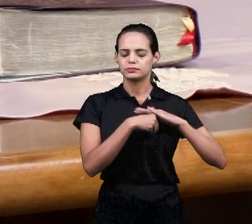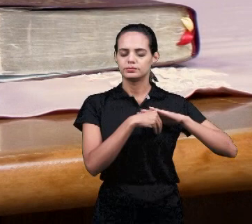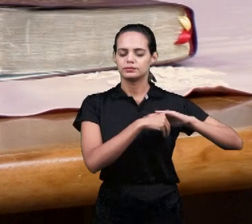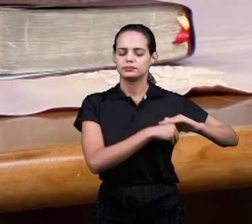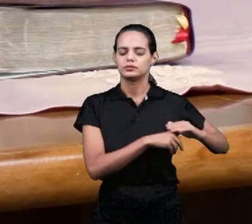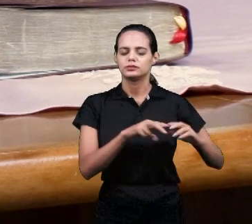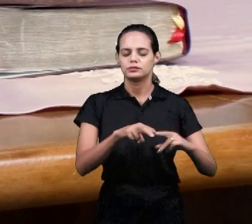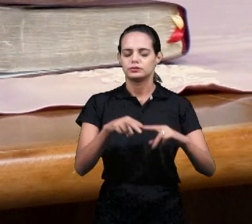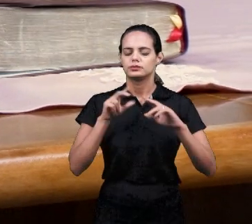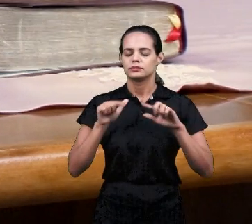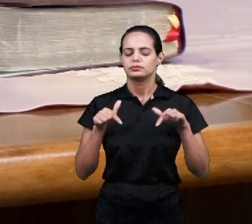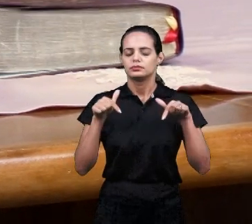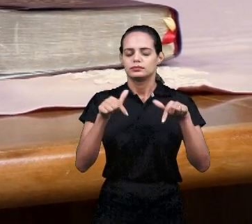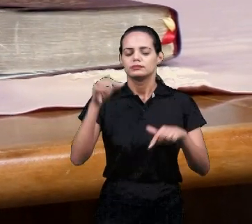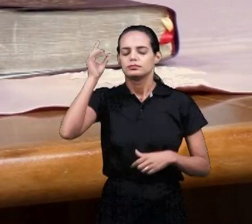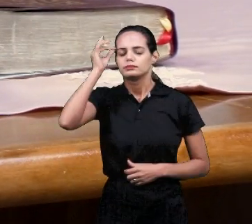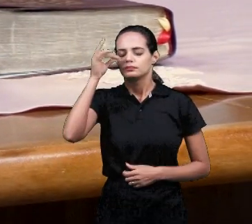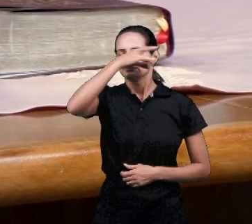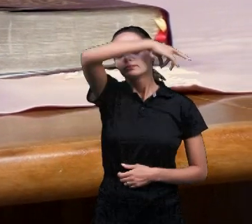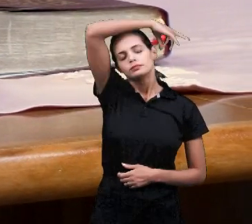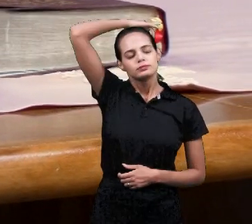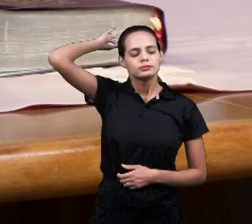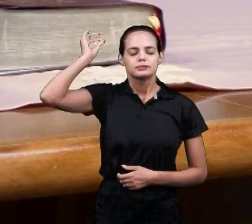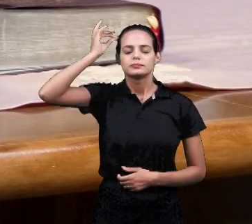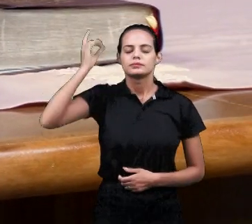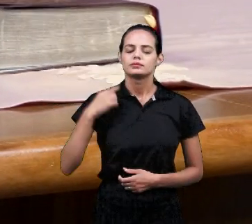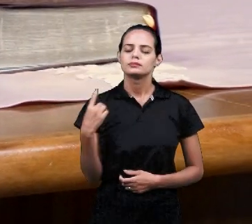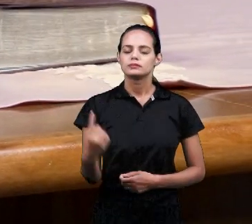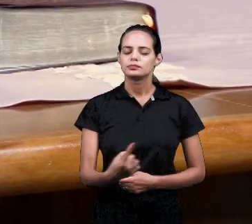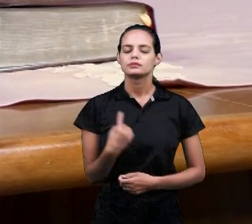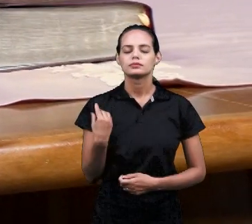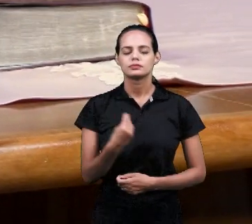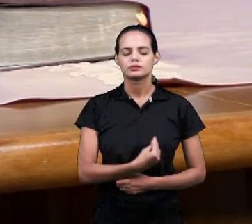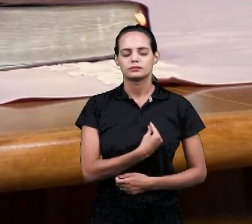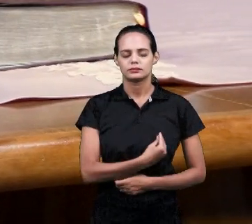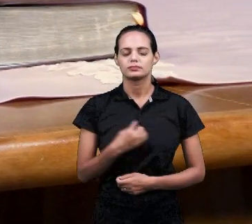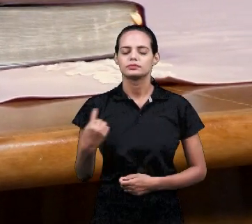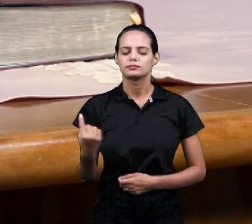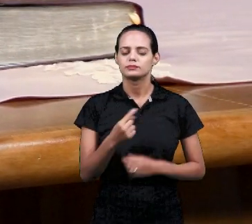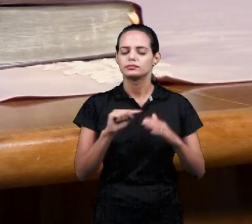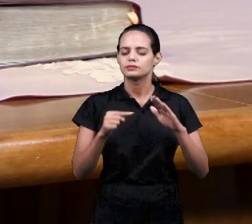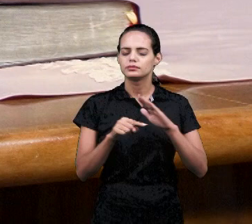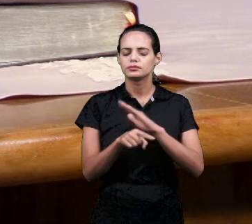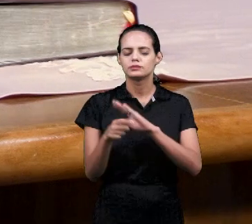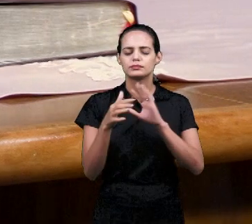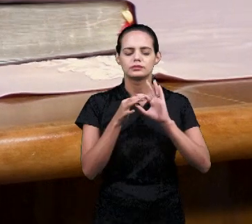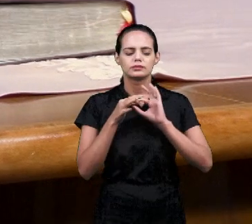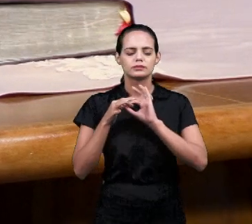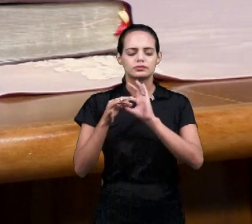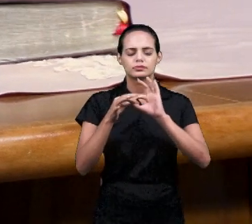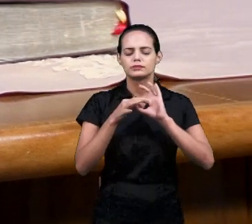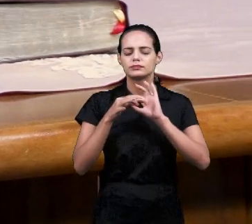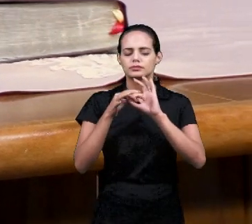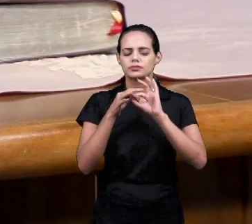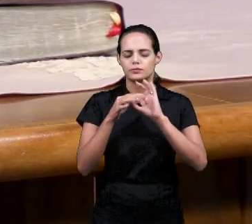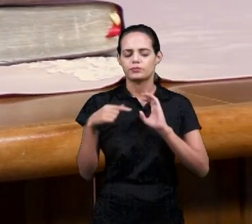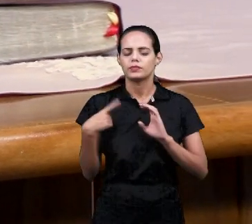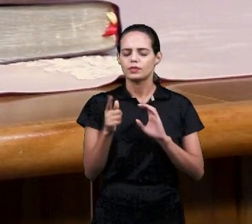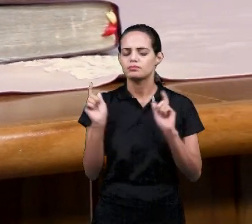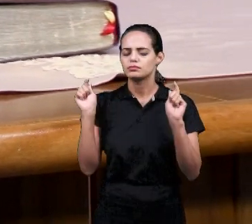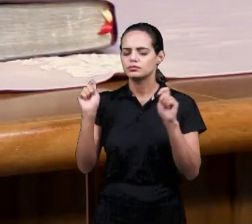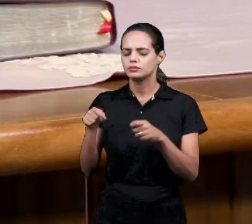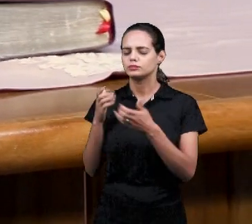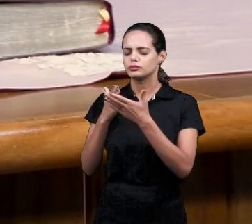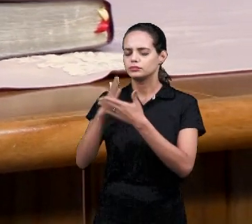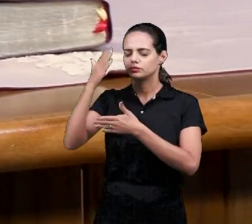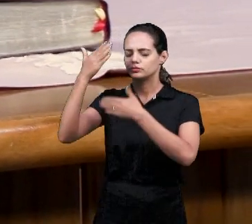l'opération de ton esprit dans nos vies, nous puissions avoir une communion profonde avec toi et la condition d'entrer dans le Saint des